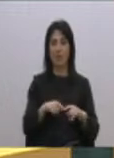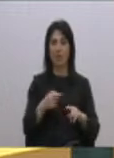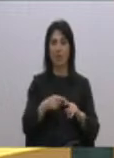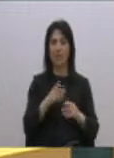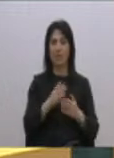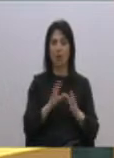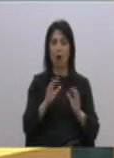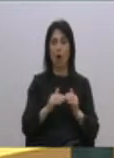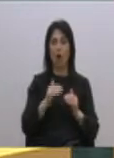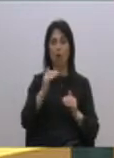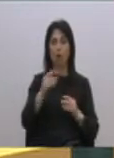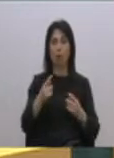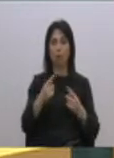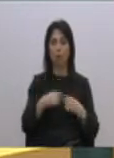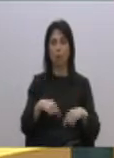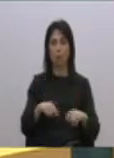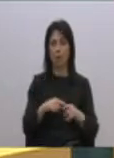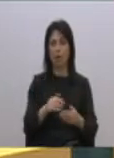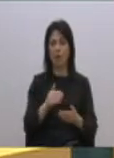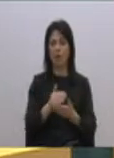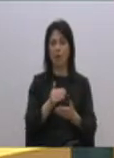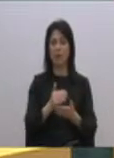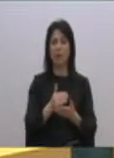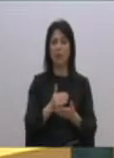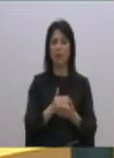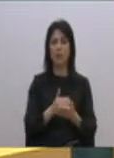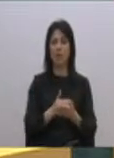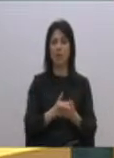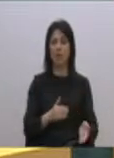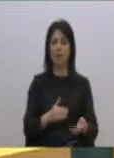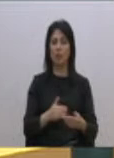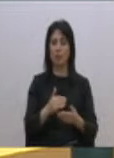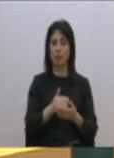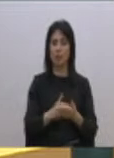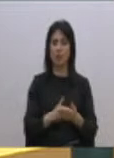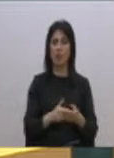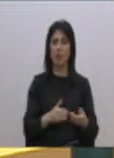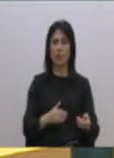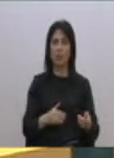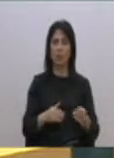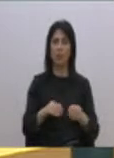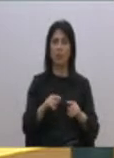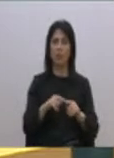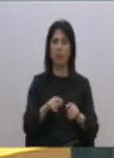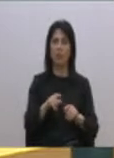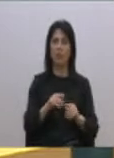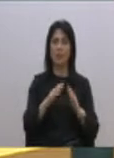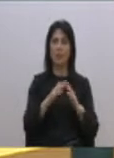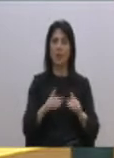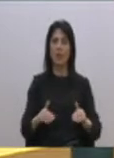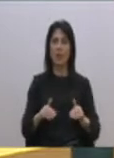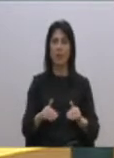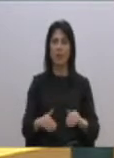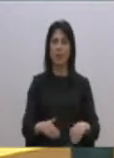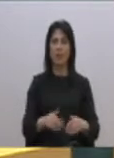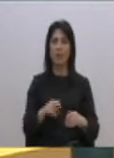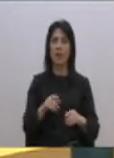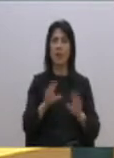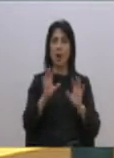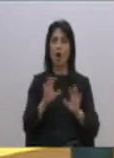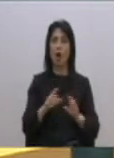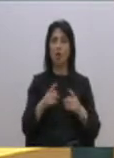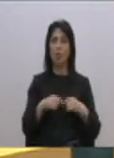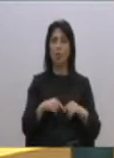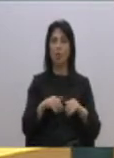არის კონსტიტუციური ორგანო, ხოლო უზენაეს სასამართლო საკვალიფიკაციო და არ არის კონსტიტუციური ორგანო და კონსტიტუციური